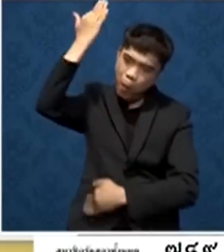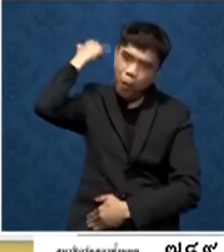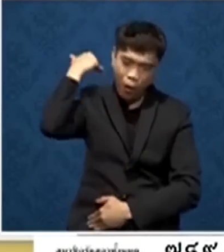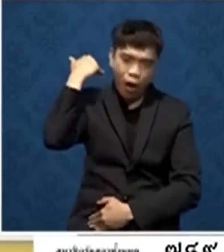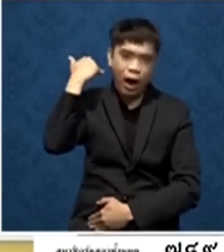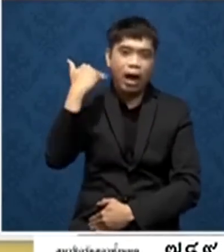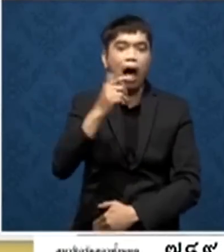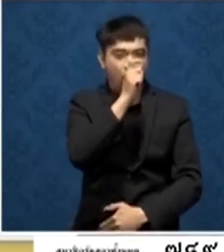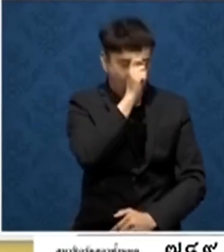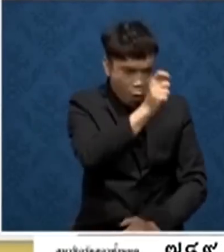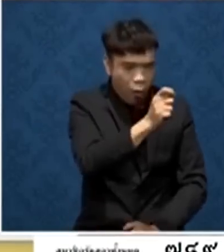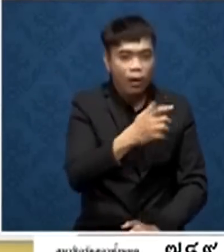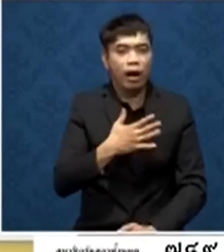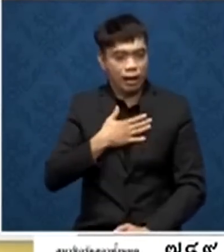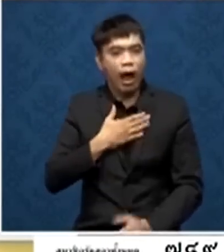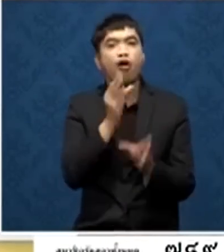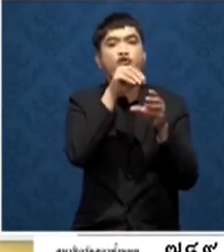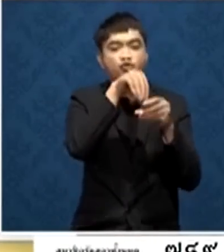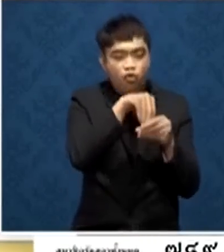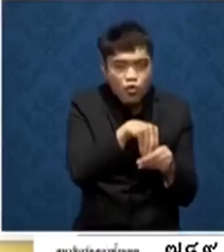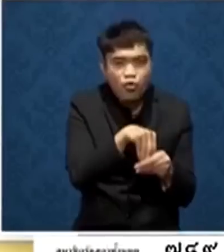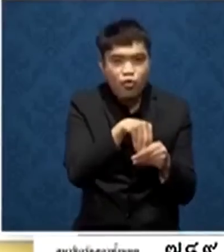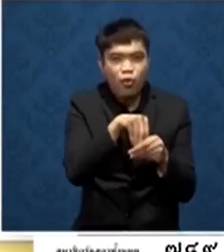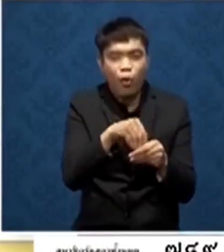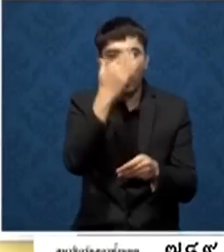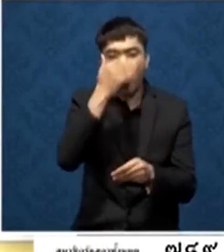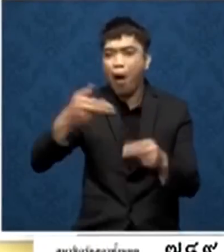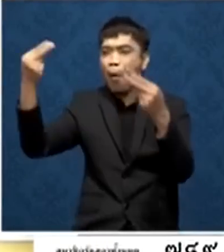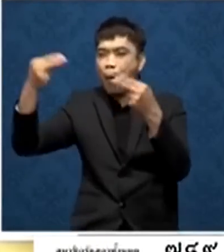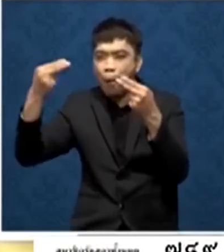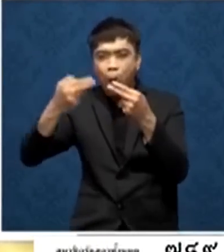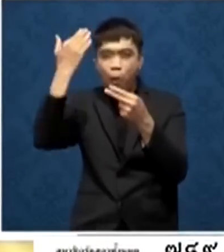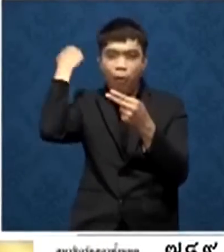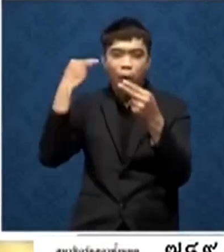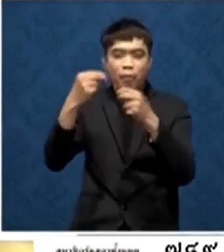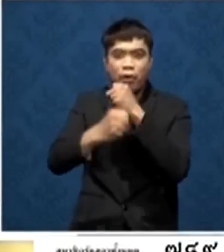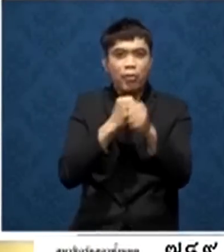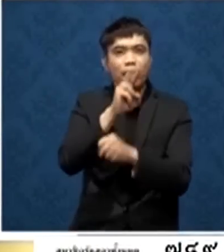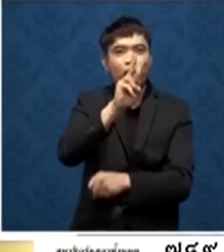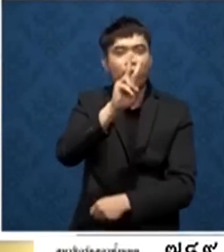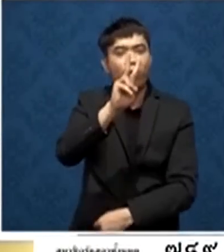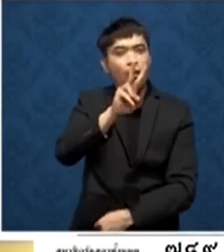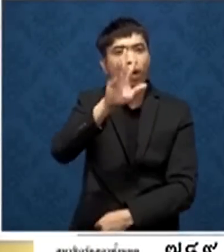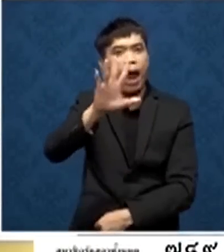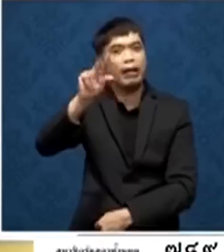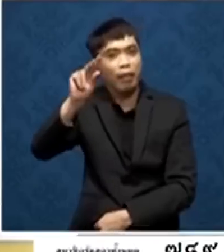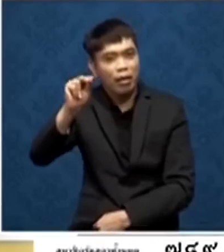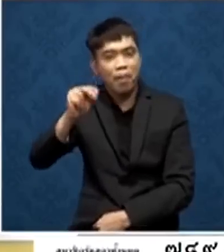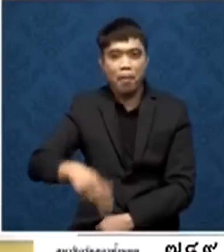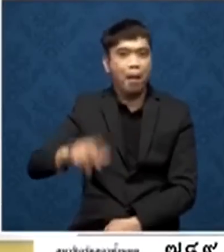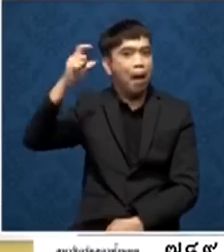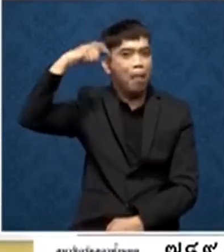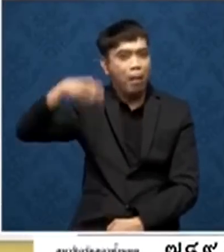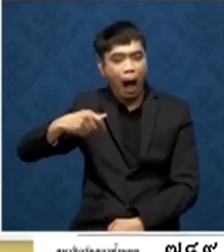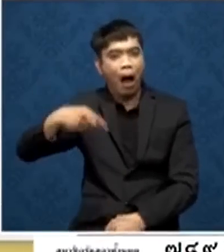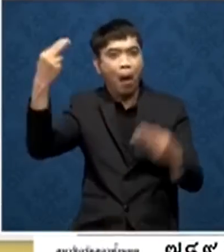เขามาอยู่มาขอเขาอยู่ว่าสงครามมันวุ่นวายเมื่อปี 2310พม่ามันตี